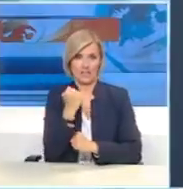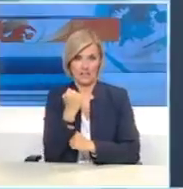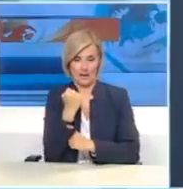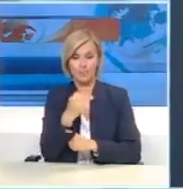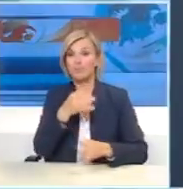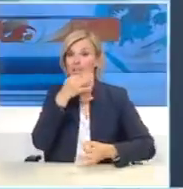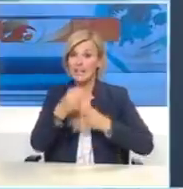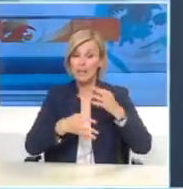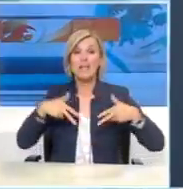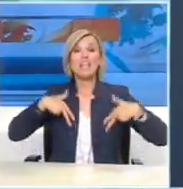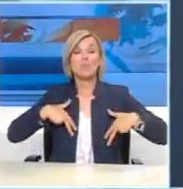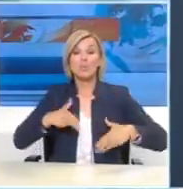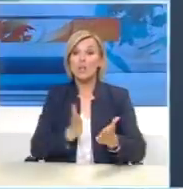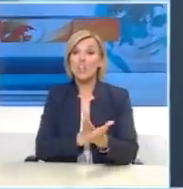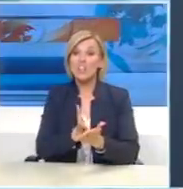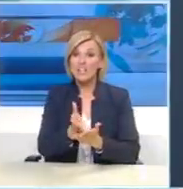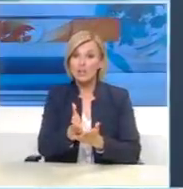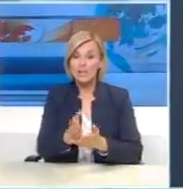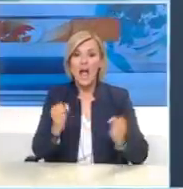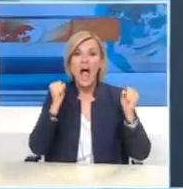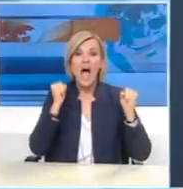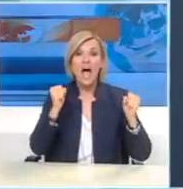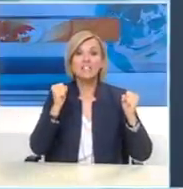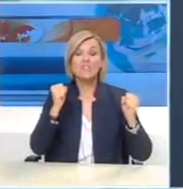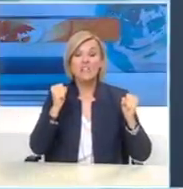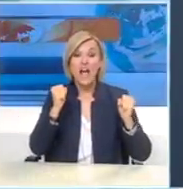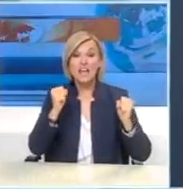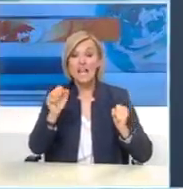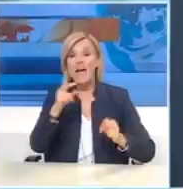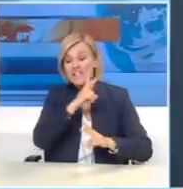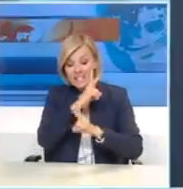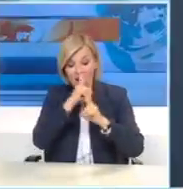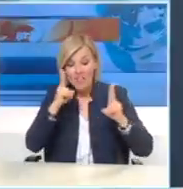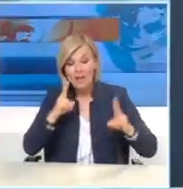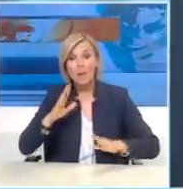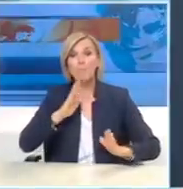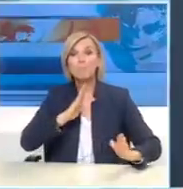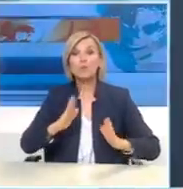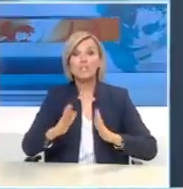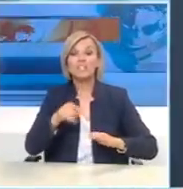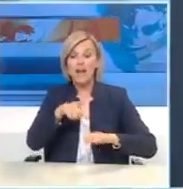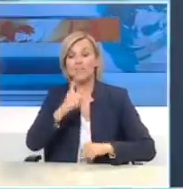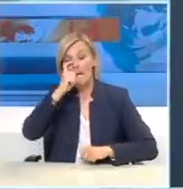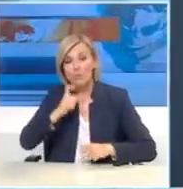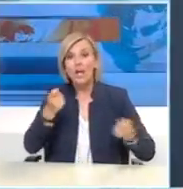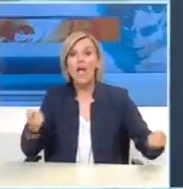Γραμματέα του Υπουργείου Δικαιοσύνης για τη διασφάλιση ενδεδειγμένης υγιεινής των χώρων και προστασίας δημόσιας υγείας να εφαρμόζεται.